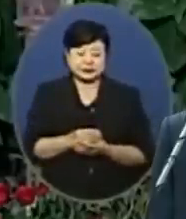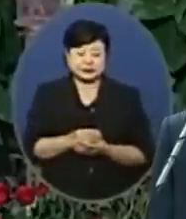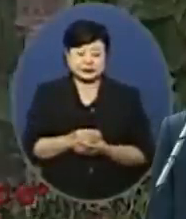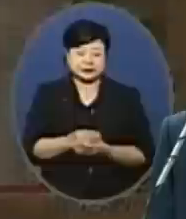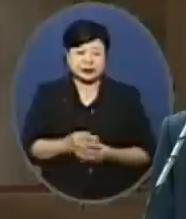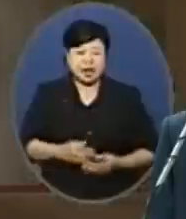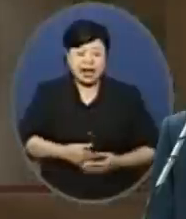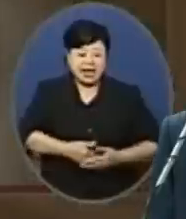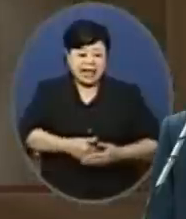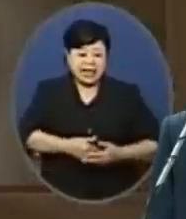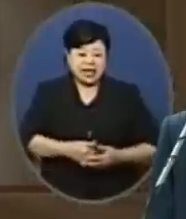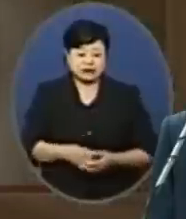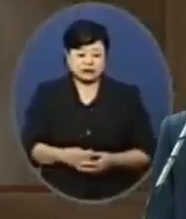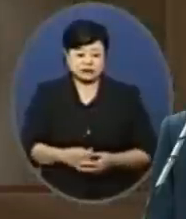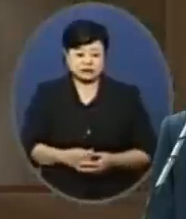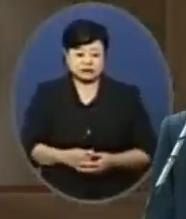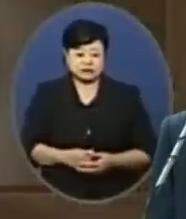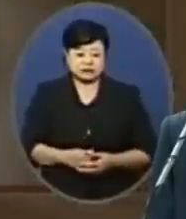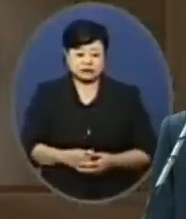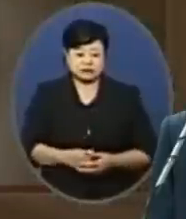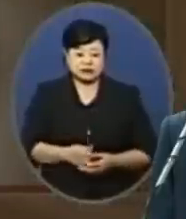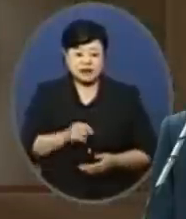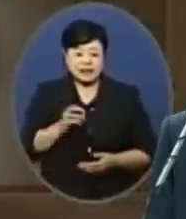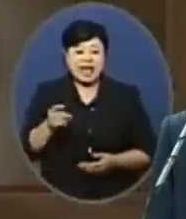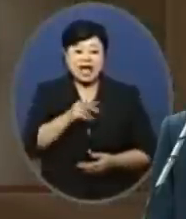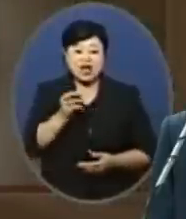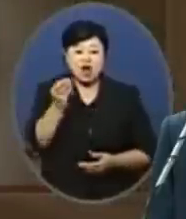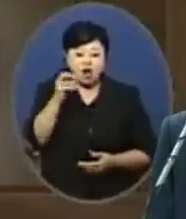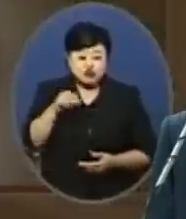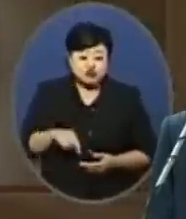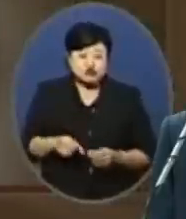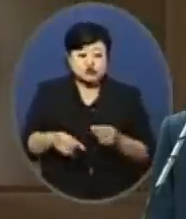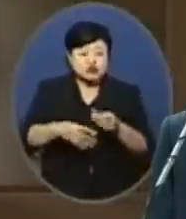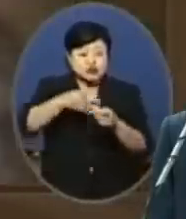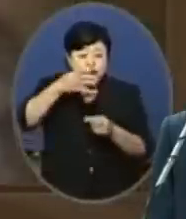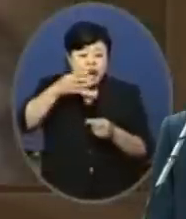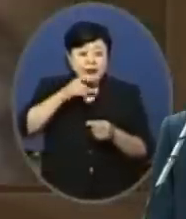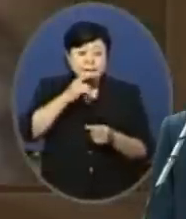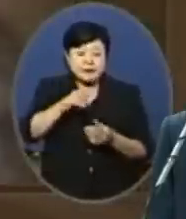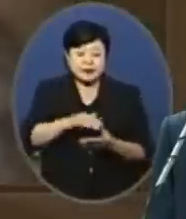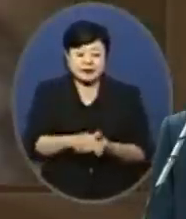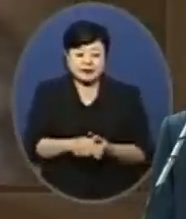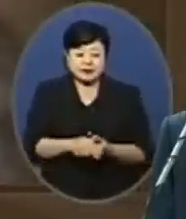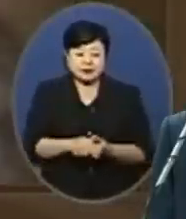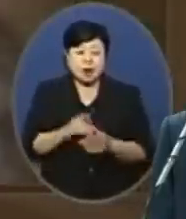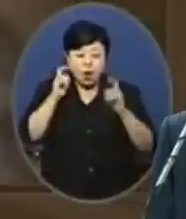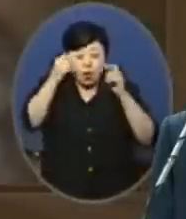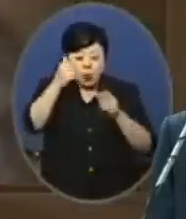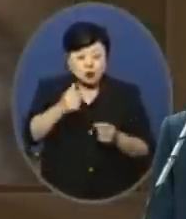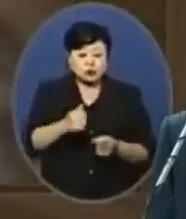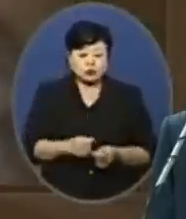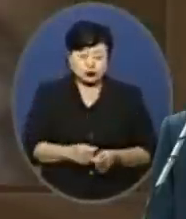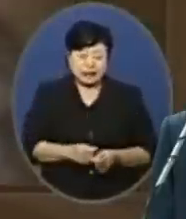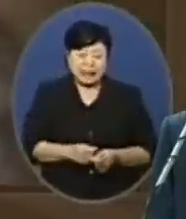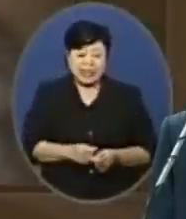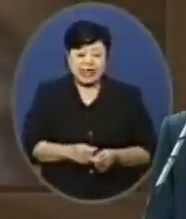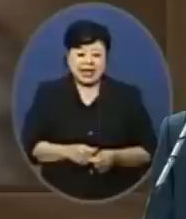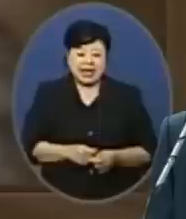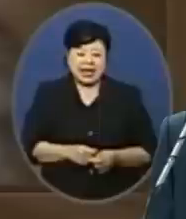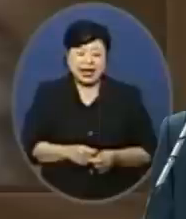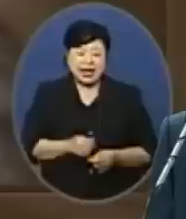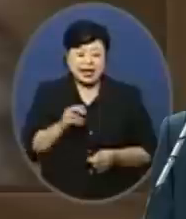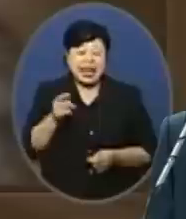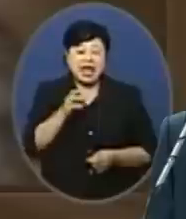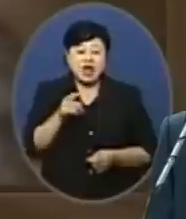캥게루 프로그램에 의해서 발표되는데 여러분 오스트라리아에 가면 캥가루가